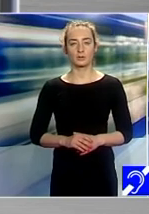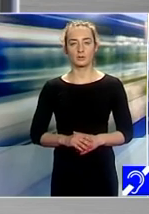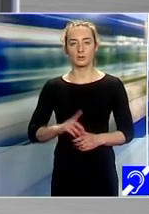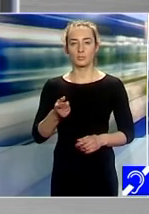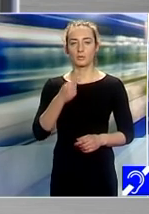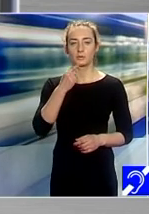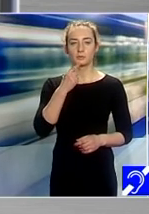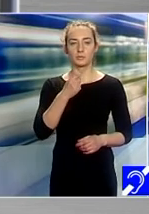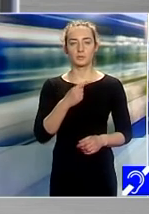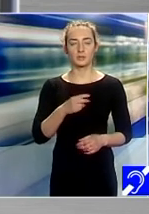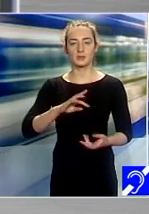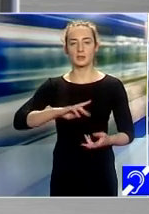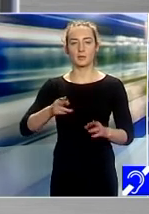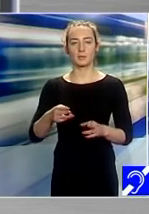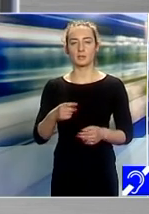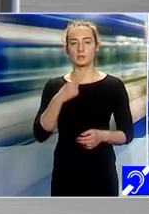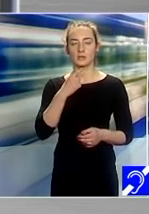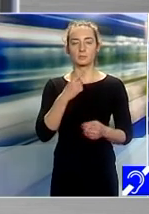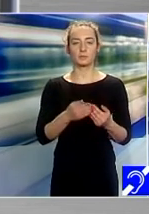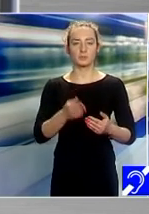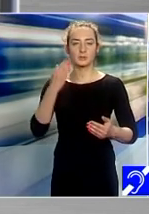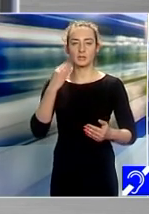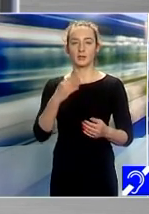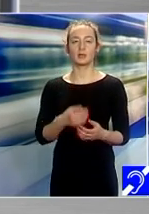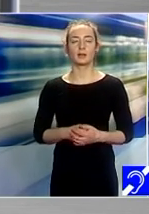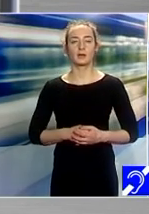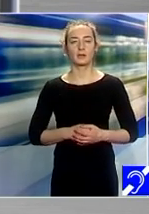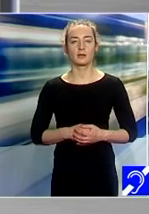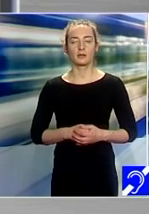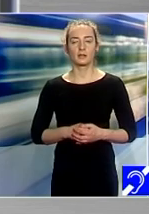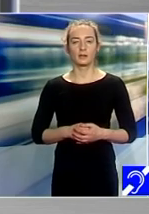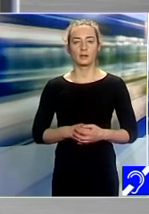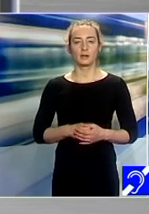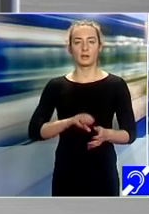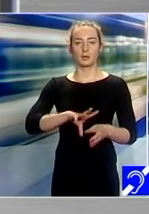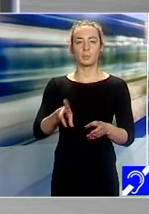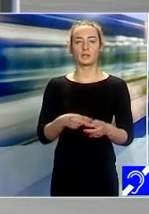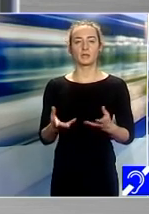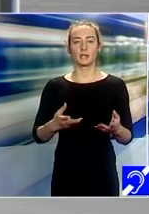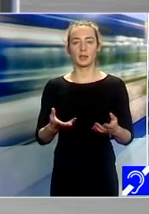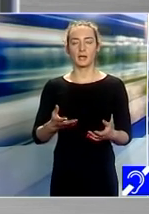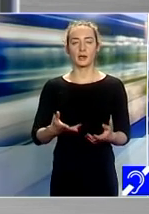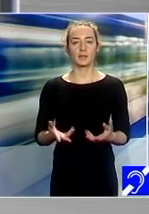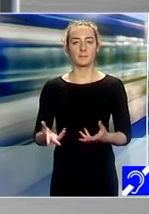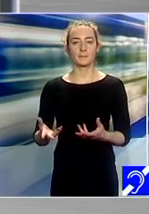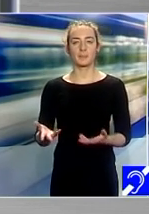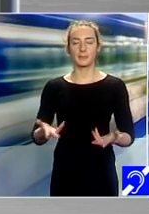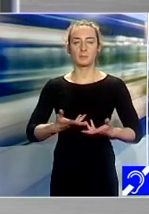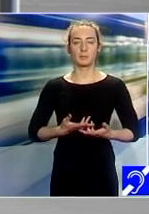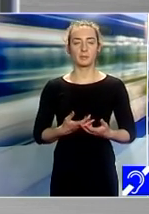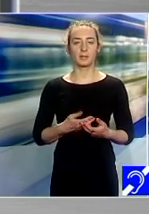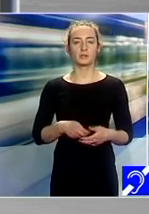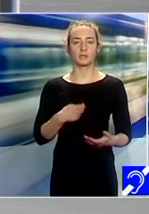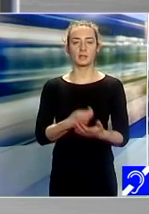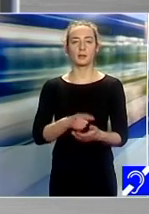pot să spun sau să repet ceea ce am spus într-o emisiune anterioară, că părintele care primește indemnizația poate să